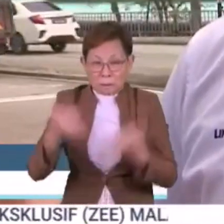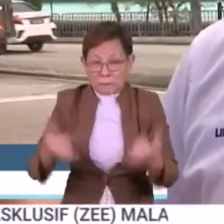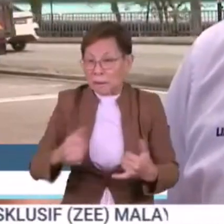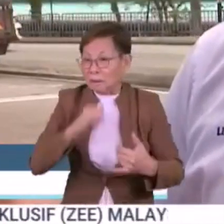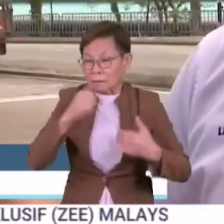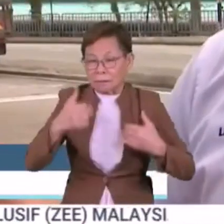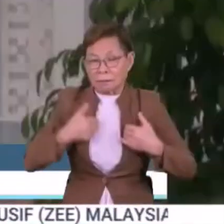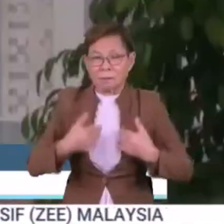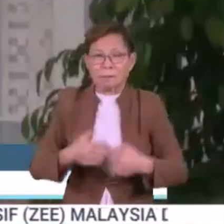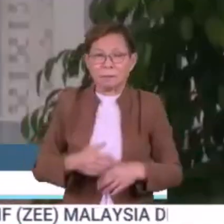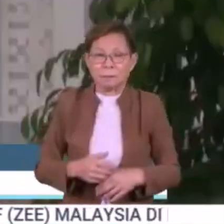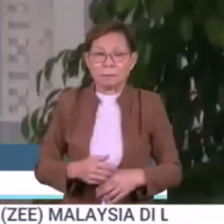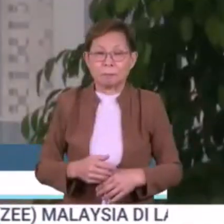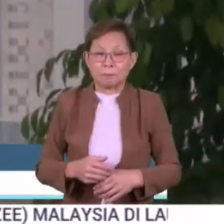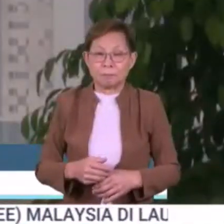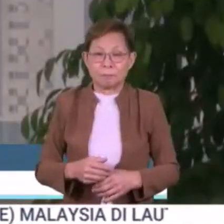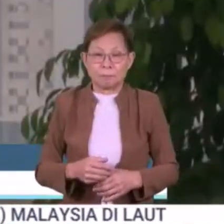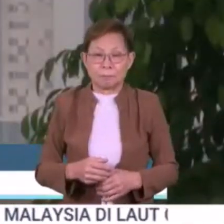ada.